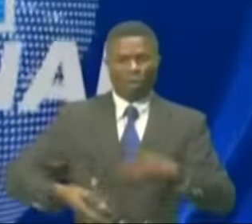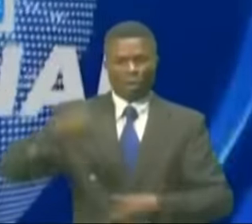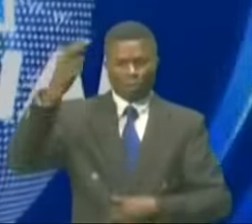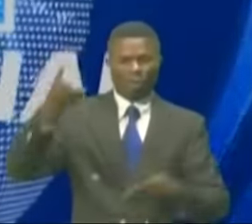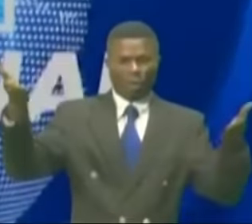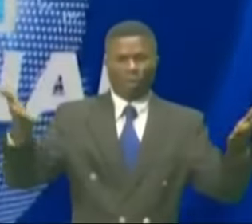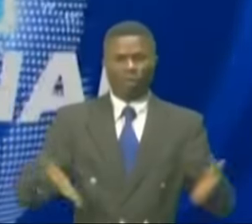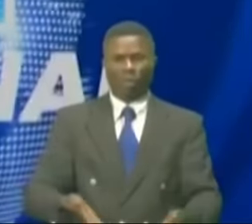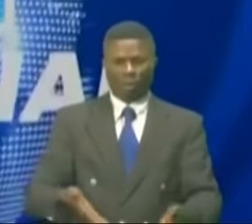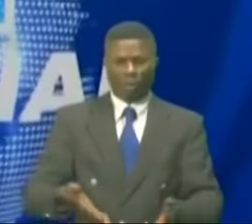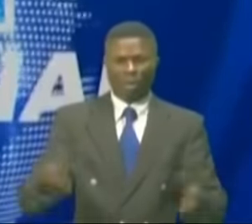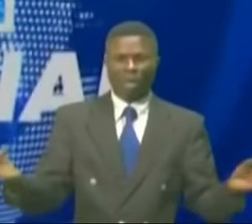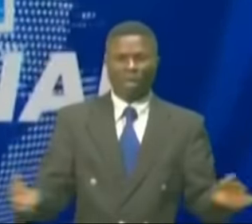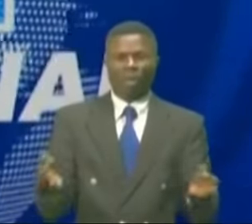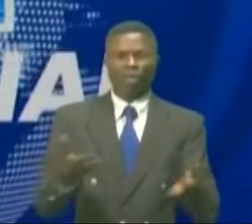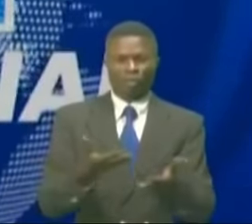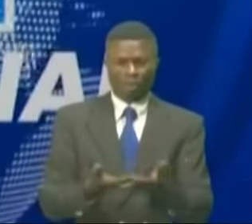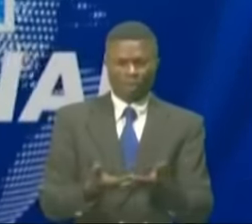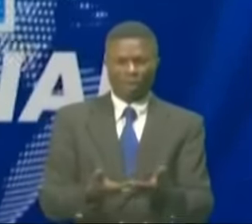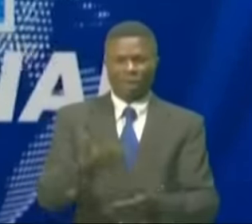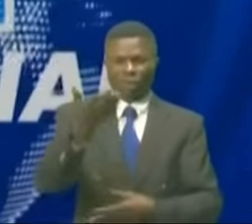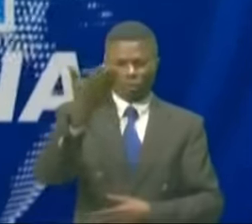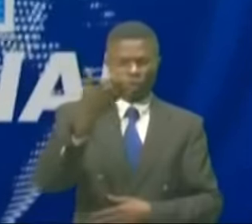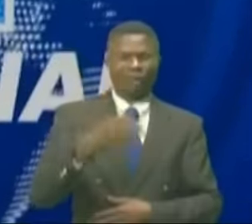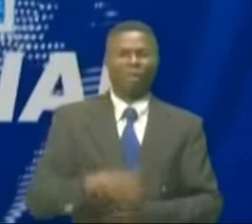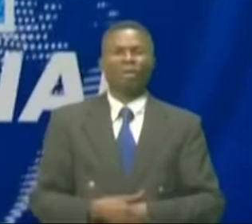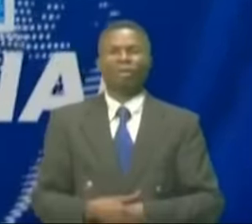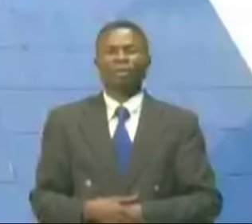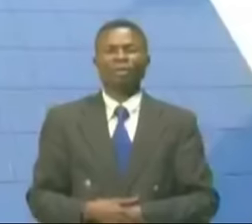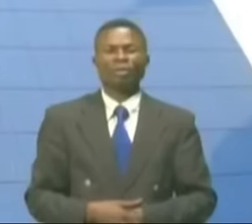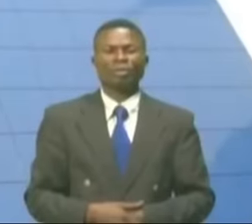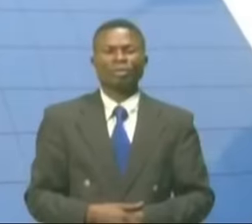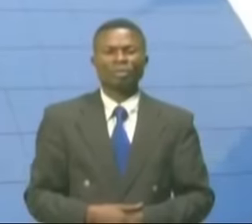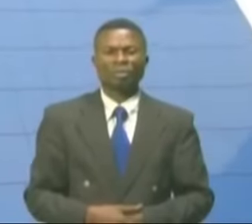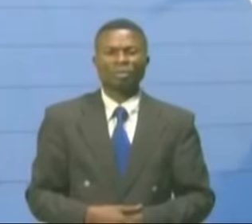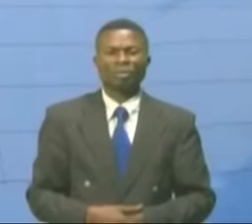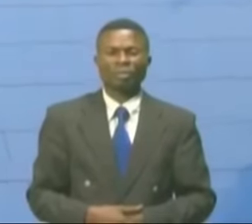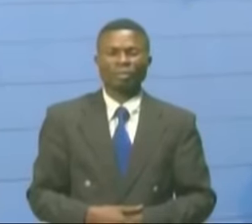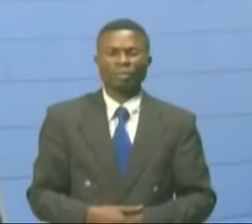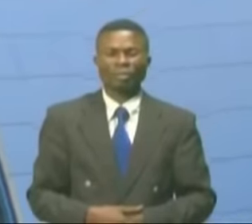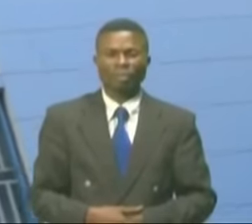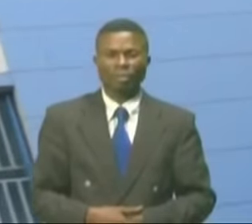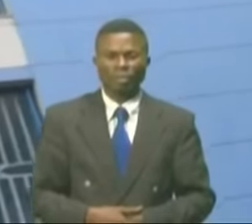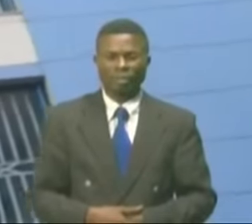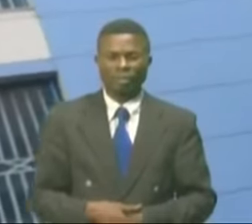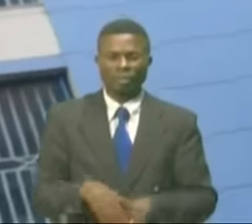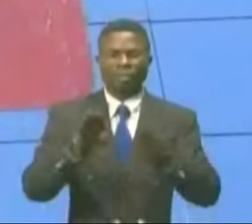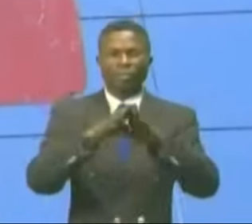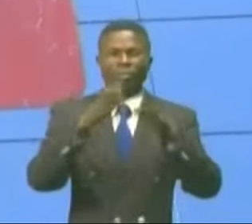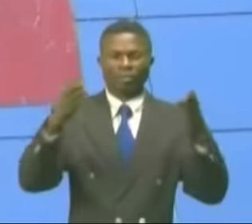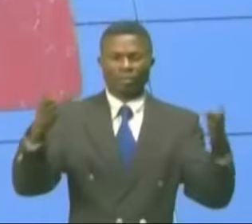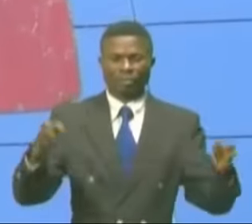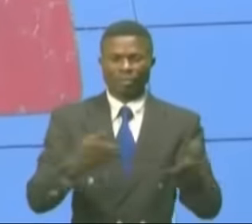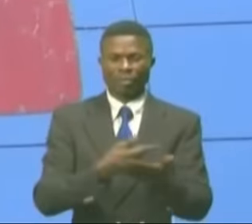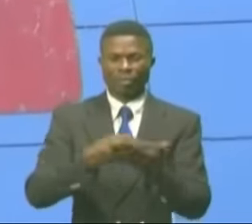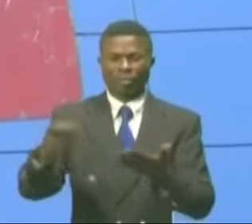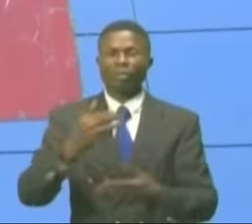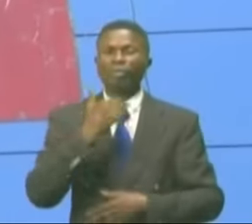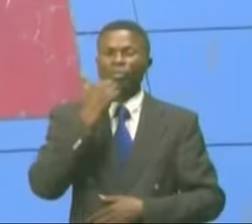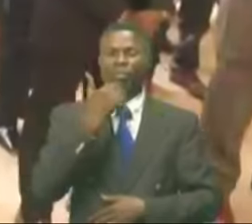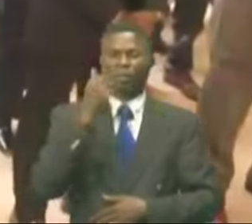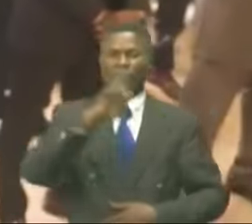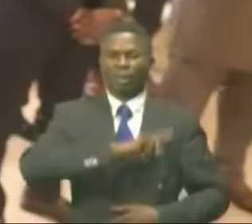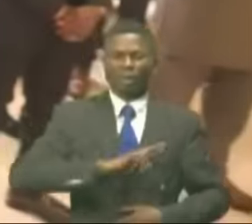été conviés à cette célébration, nous dit Christine Lenzo. Ouvert L'ouverture de la semaine russe en